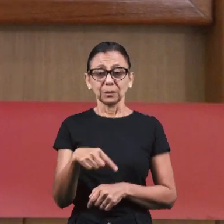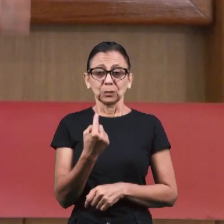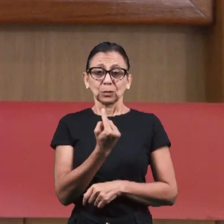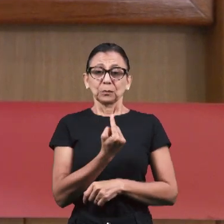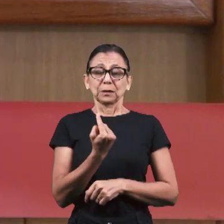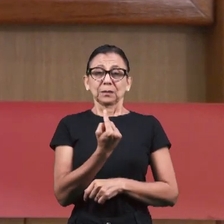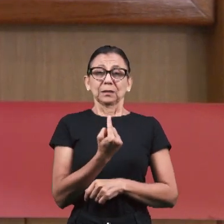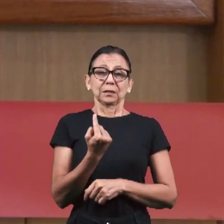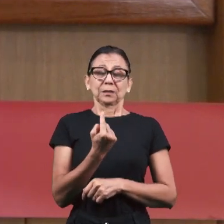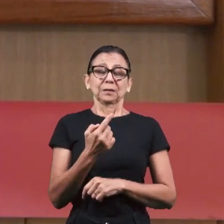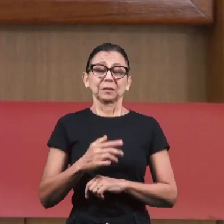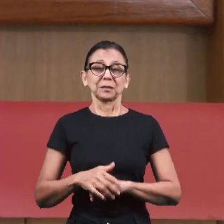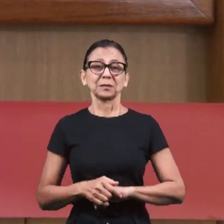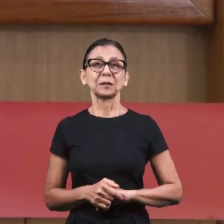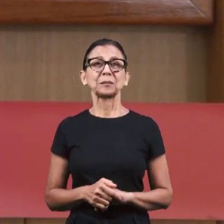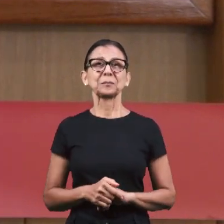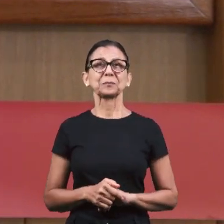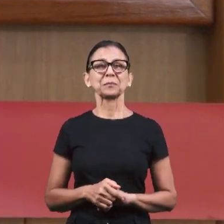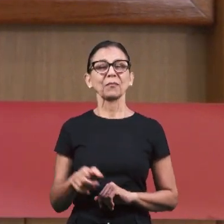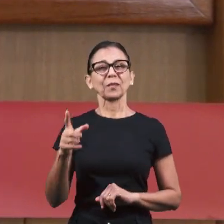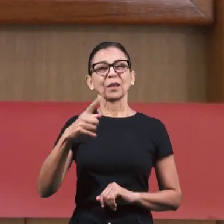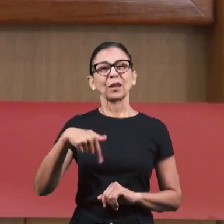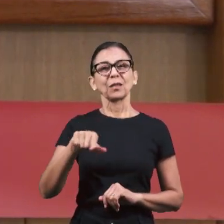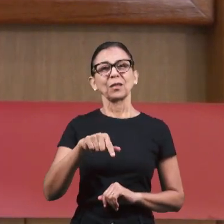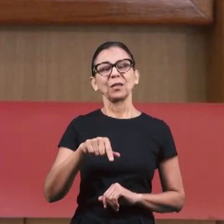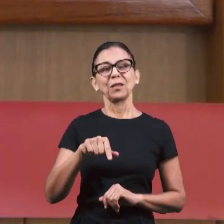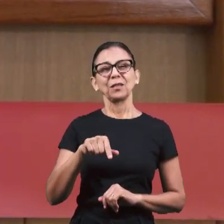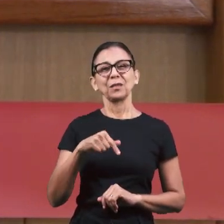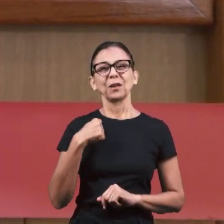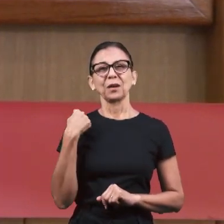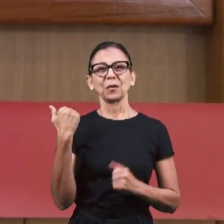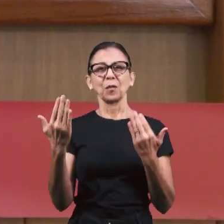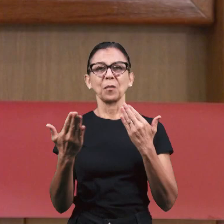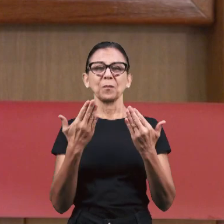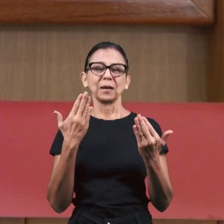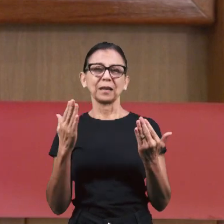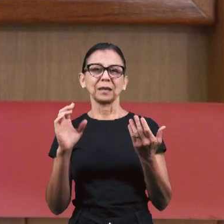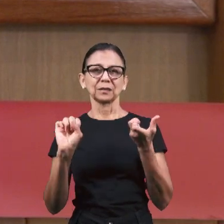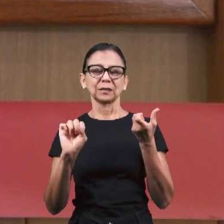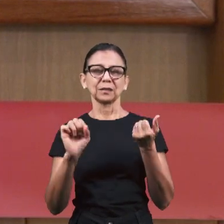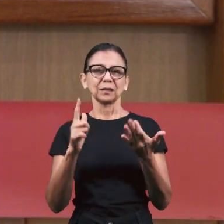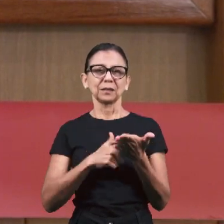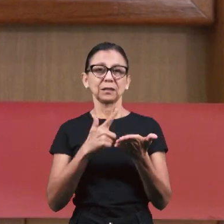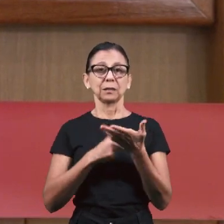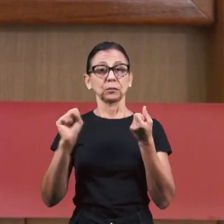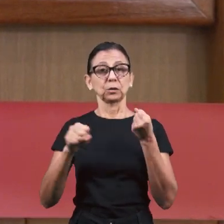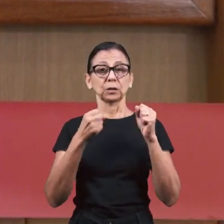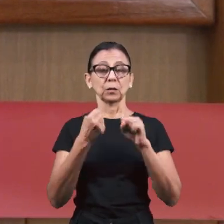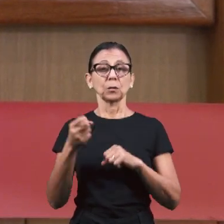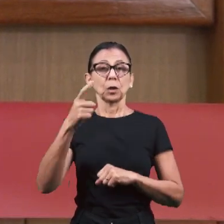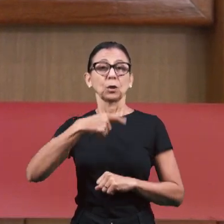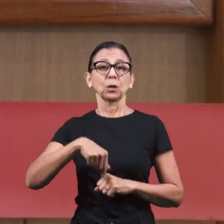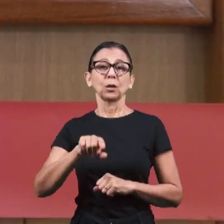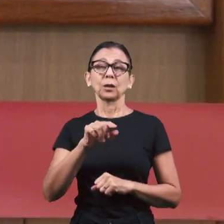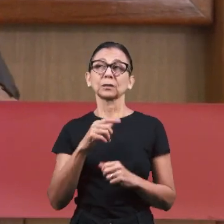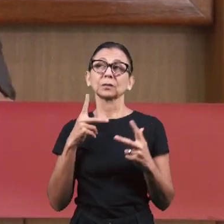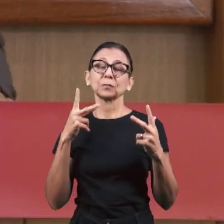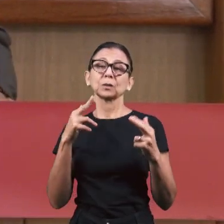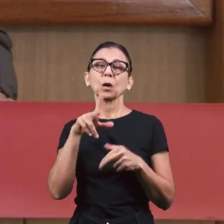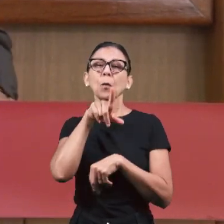Et comme le psalmiste dit, je suis comme un oiseau solitaire, n'est-ce pas? On est ici parmi quelques-uns qui sont